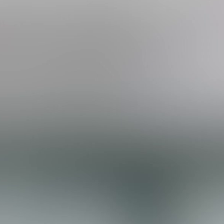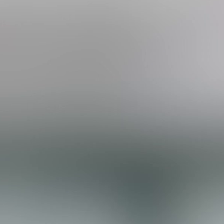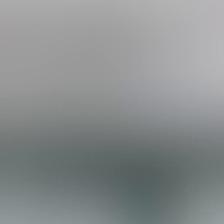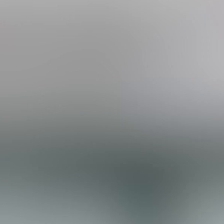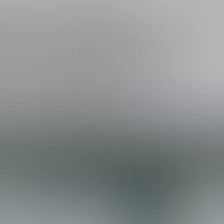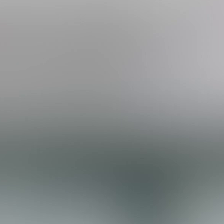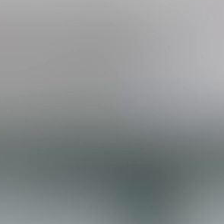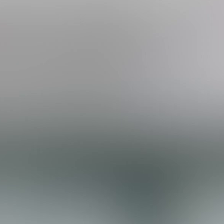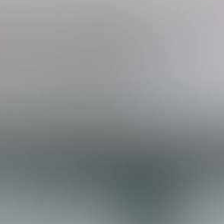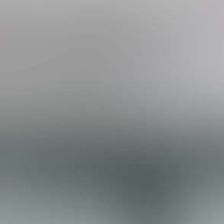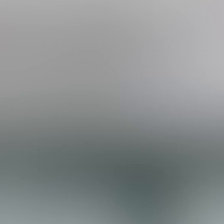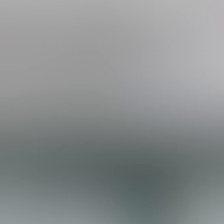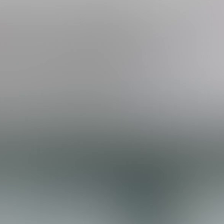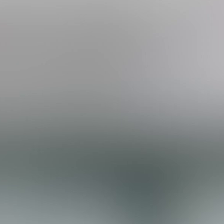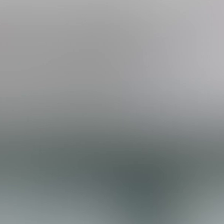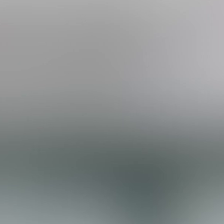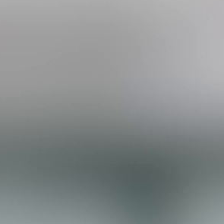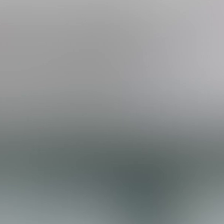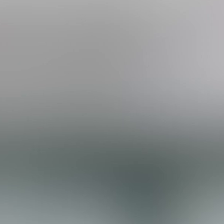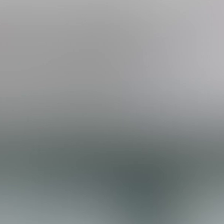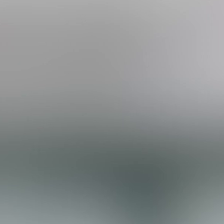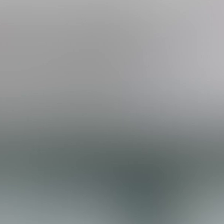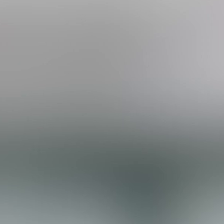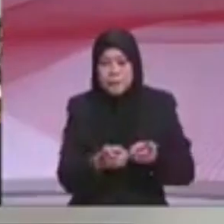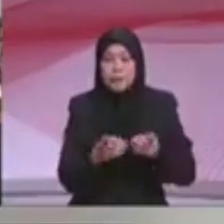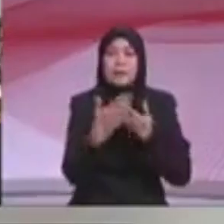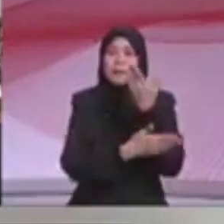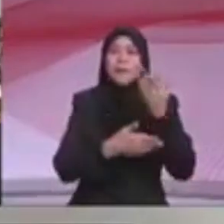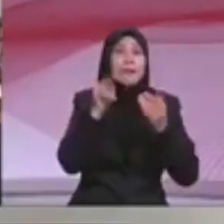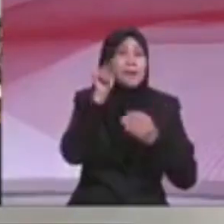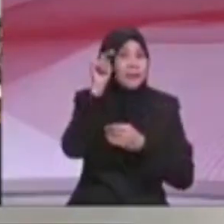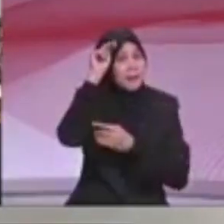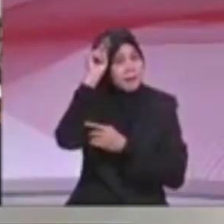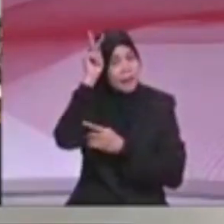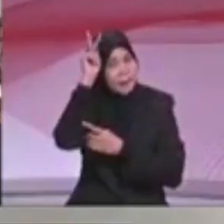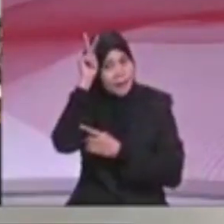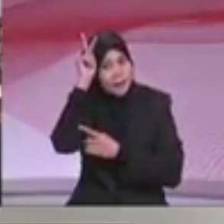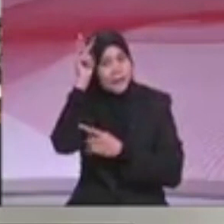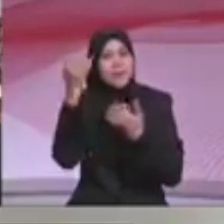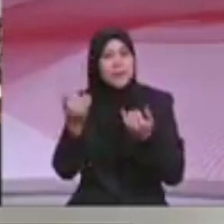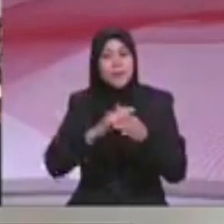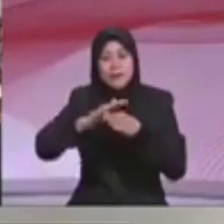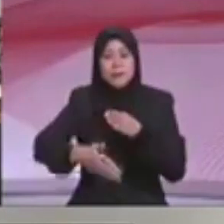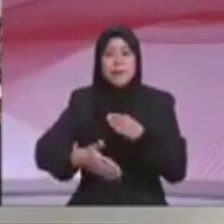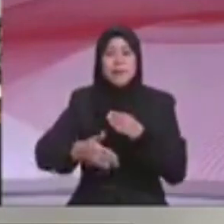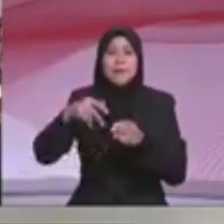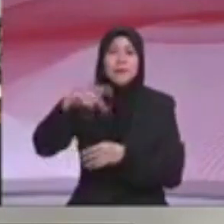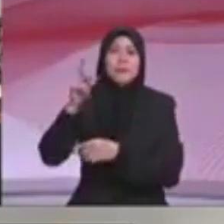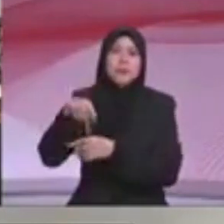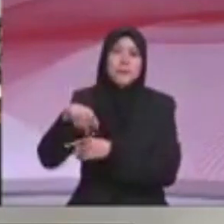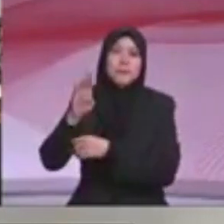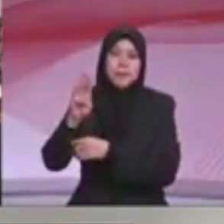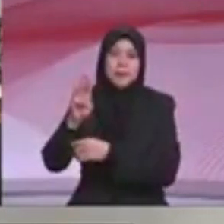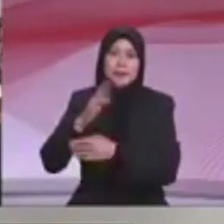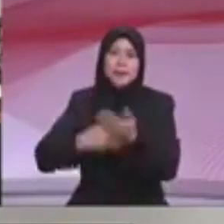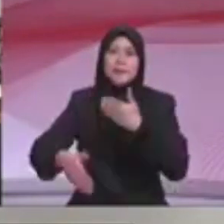empat daerah yang saya sebutkan tadi, seluruh Kelantan ditamatkan PKPB-nya dan